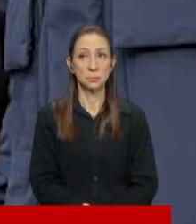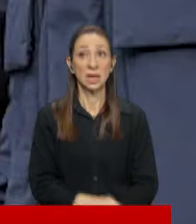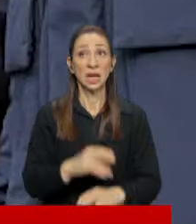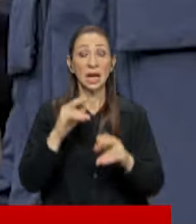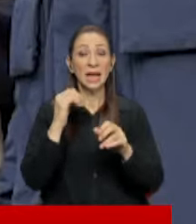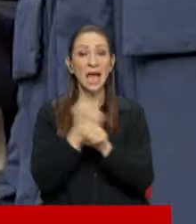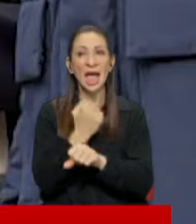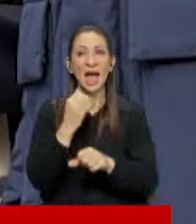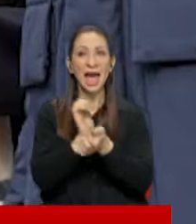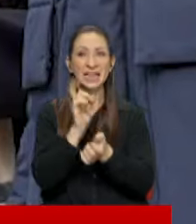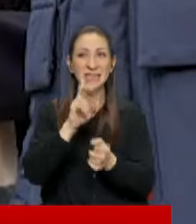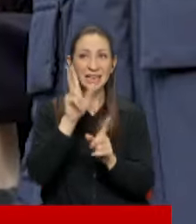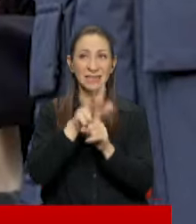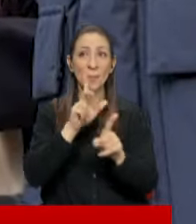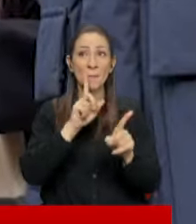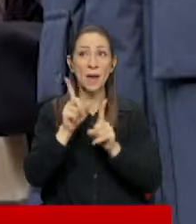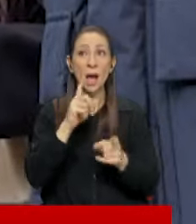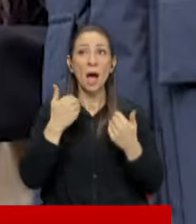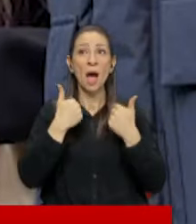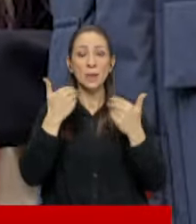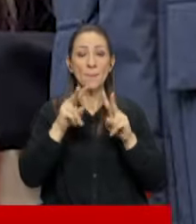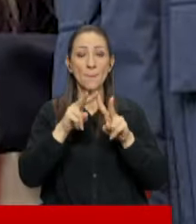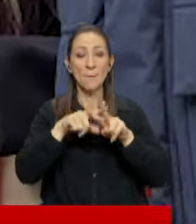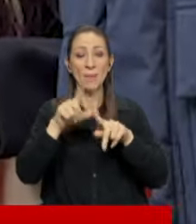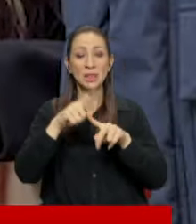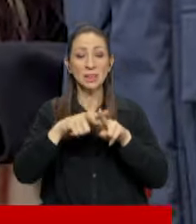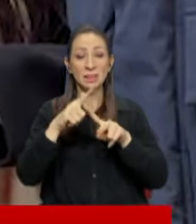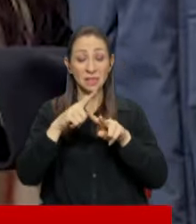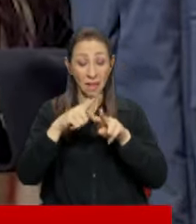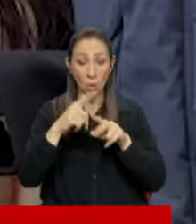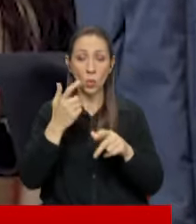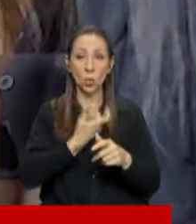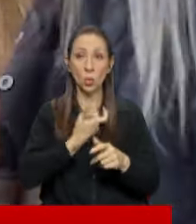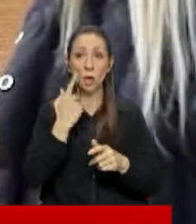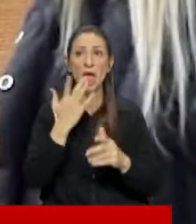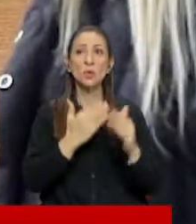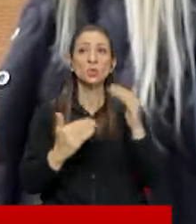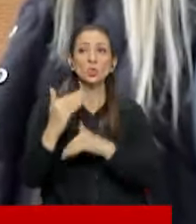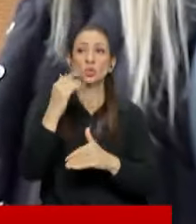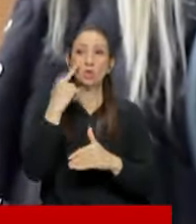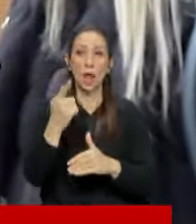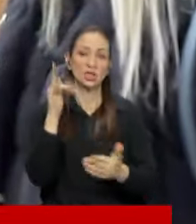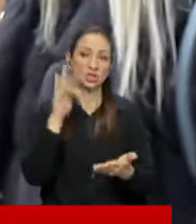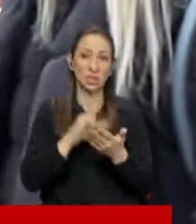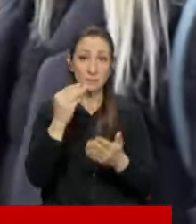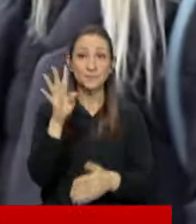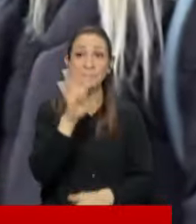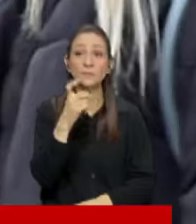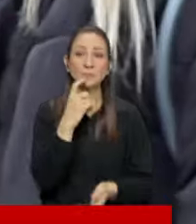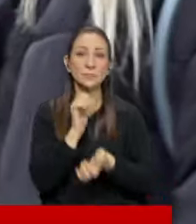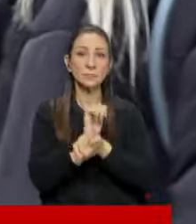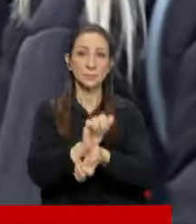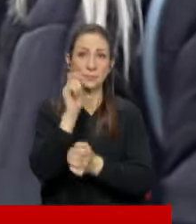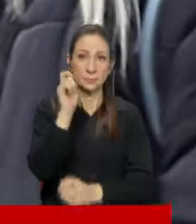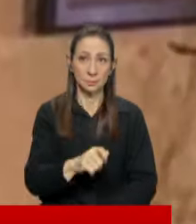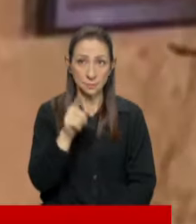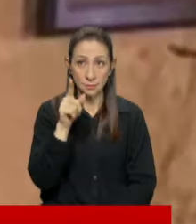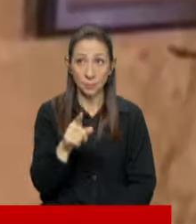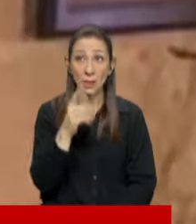Kaya ailesinin de katıldığı duruşmada hakim Malta hukukuna göre en üst sınırdan ceza verdi. Katili 40 yıl hapse mahkum